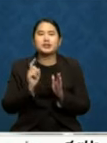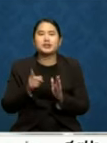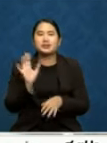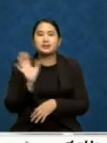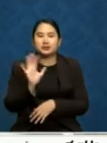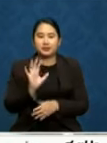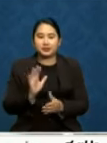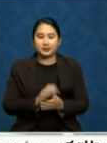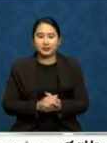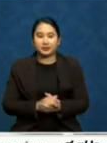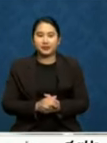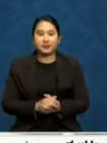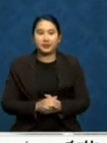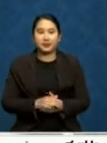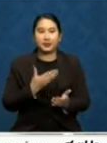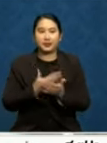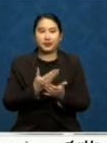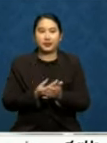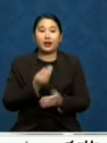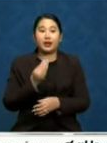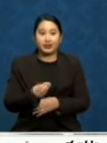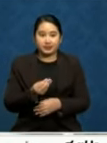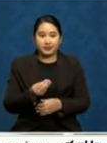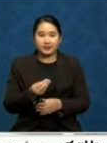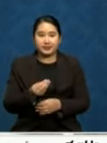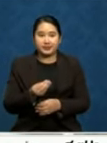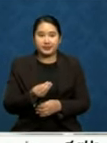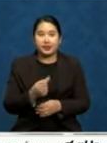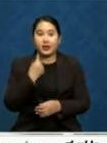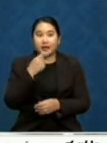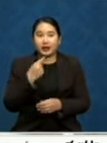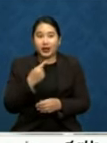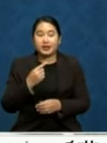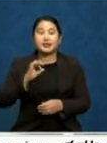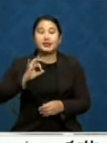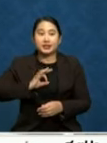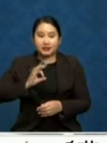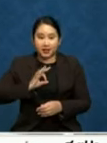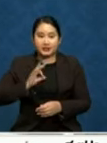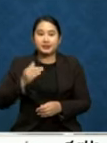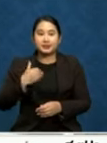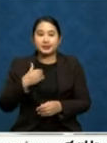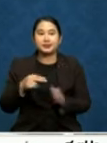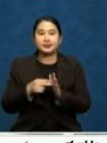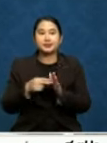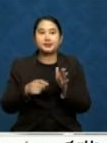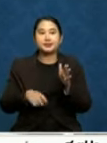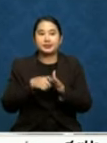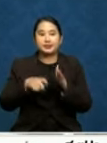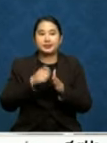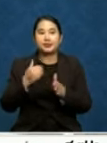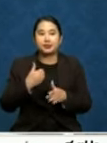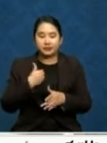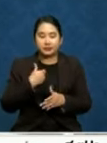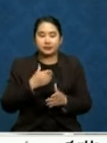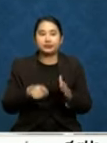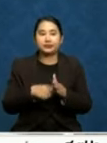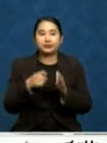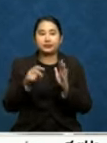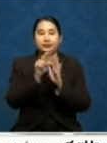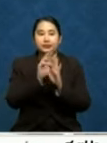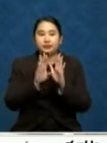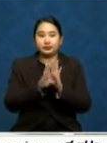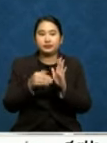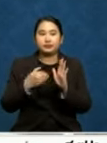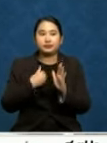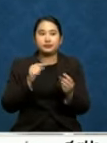เลยครับการให้เงินผู้ที่เคยเป็นสมาชิกรัฐสภาเนี่ยมันมีเงื่อนไขมันมีระเบียบ